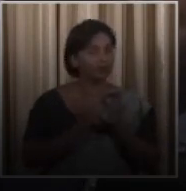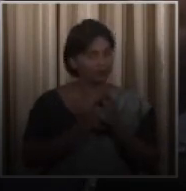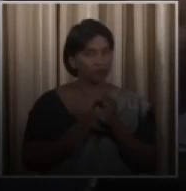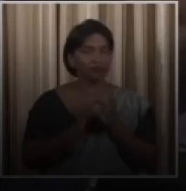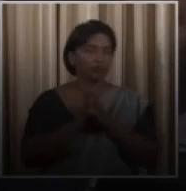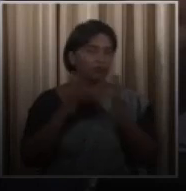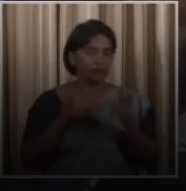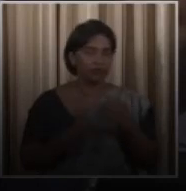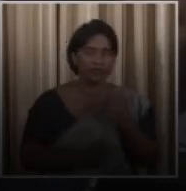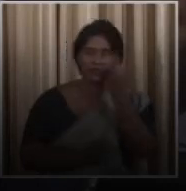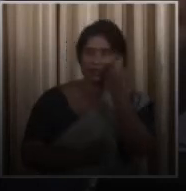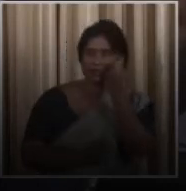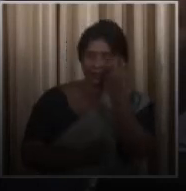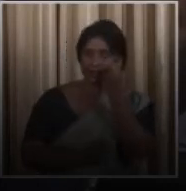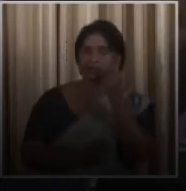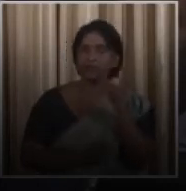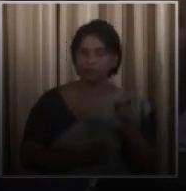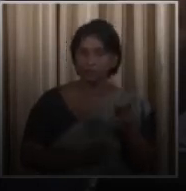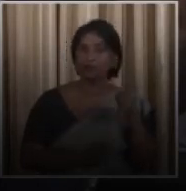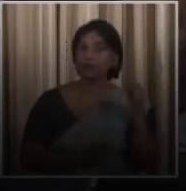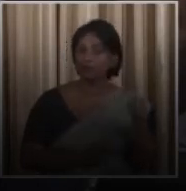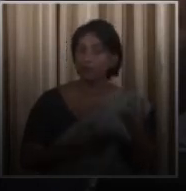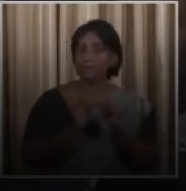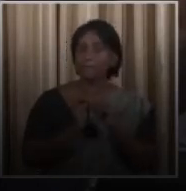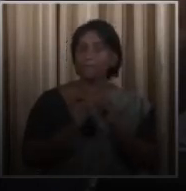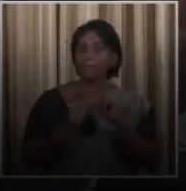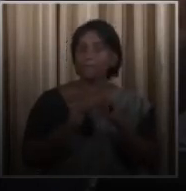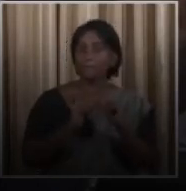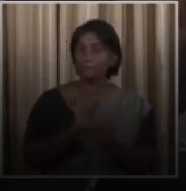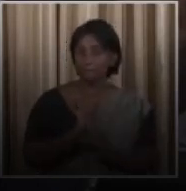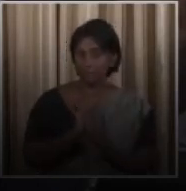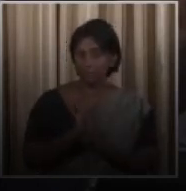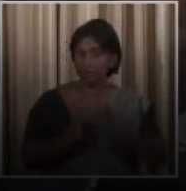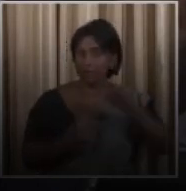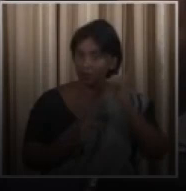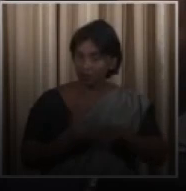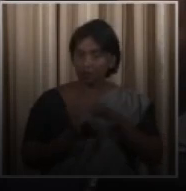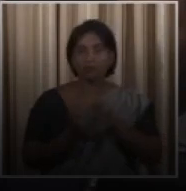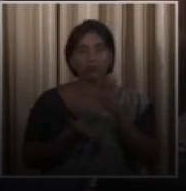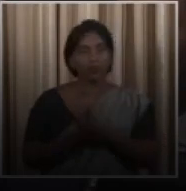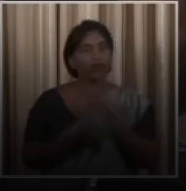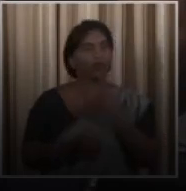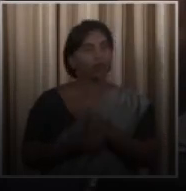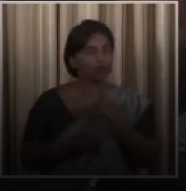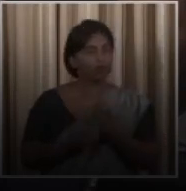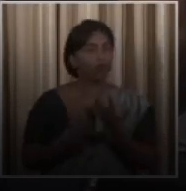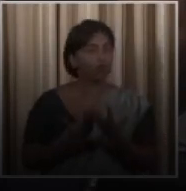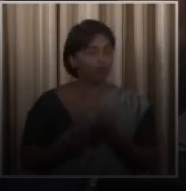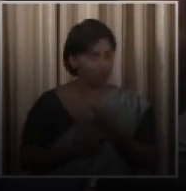ලොකු සැකයක් තිබුණා. මේ කෙටුම්පත ඉදිරිපත් කරලා සම්මත කර ගැනීම හරහා ආණ්ඩුවේ